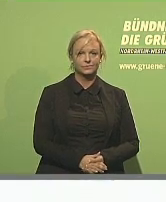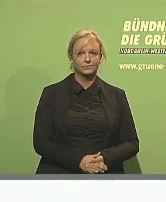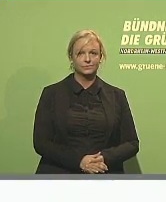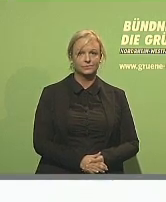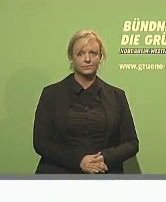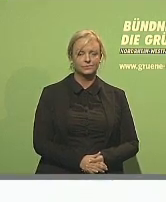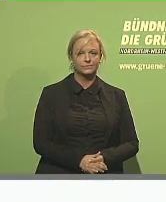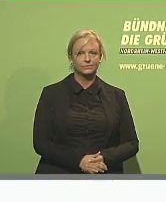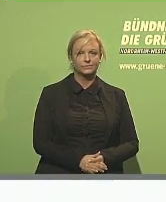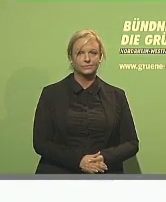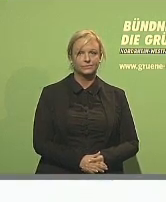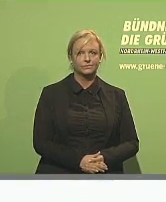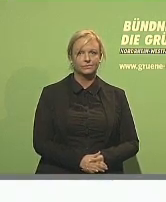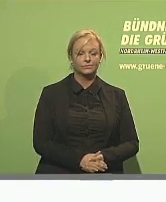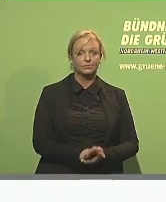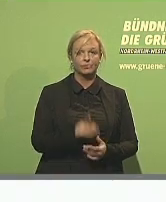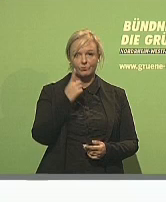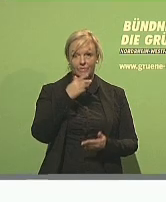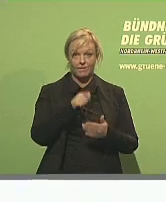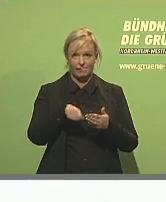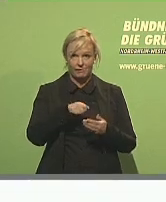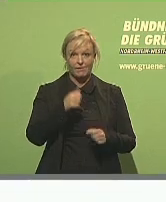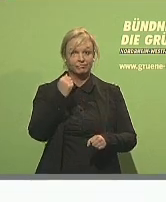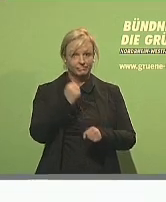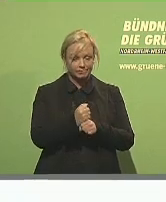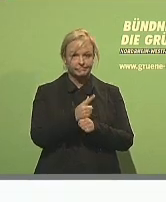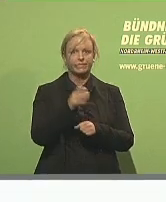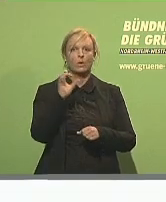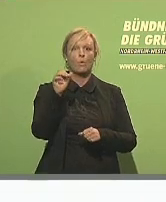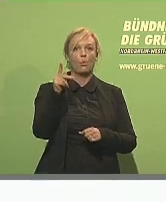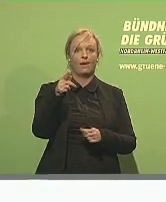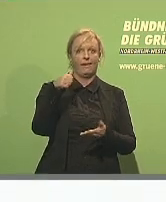Und wenn ihr gewählt habt, müsst ihr mit OK bestätigen.